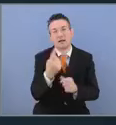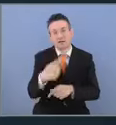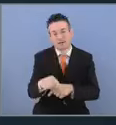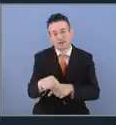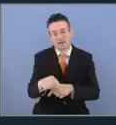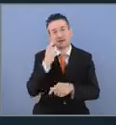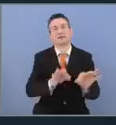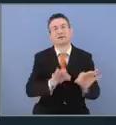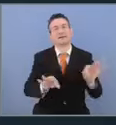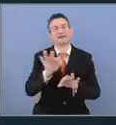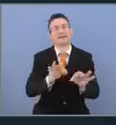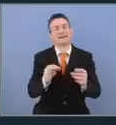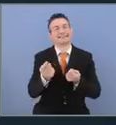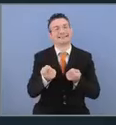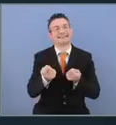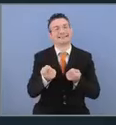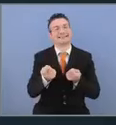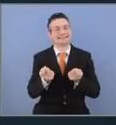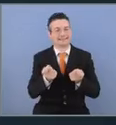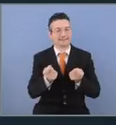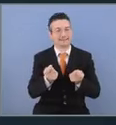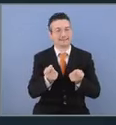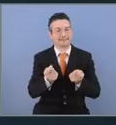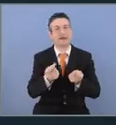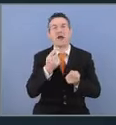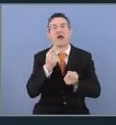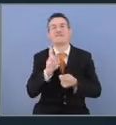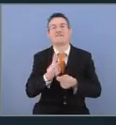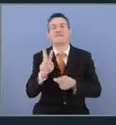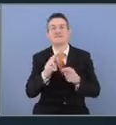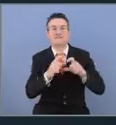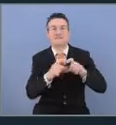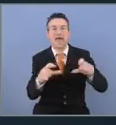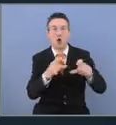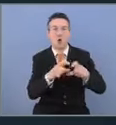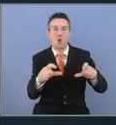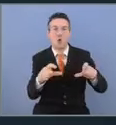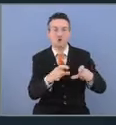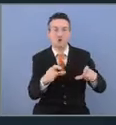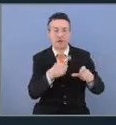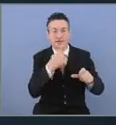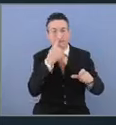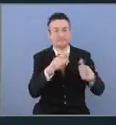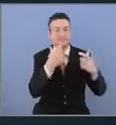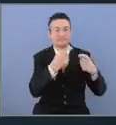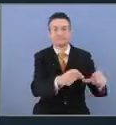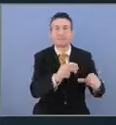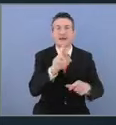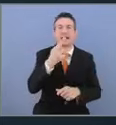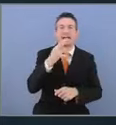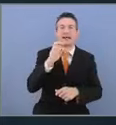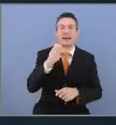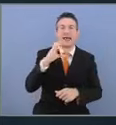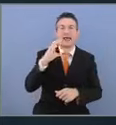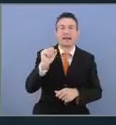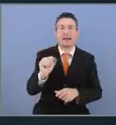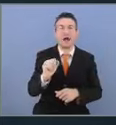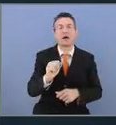cioè investire in voucher a disposizione del comparto Reca per diciamo